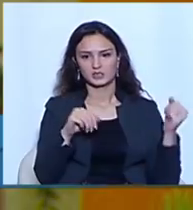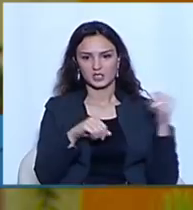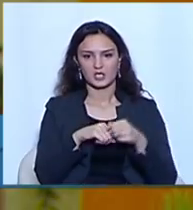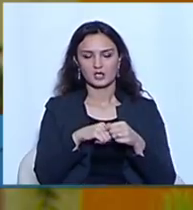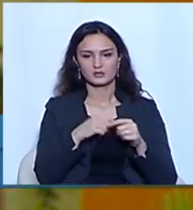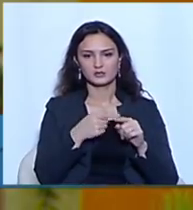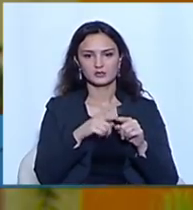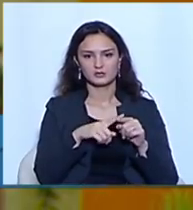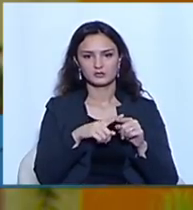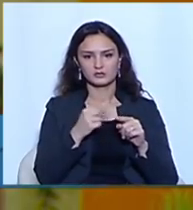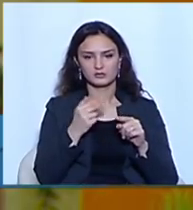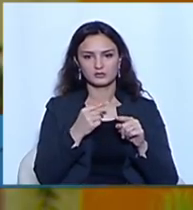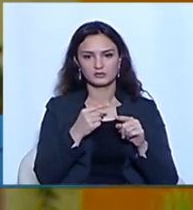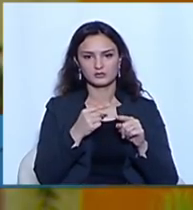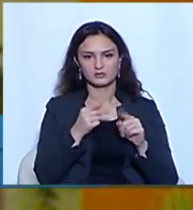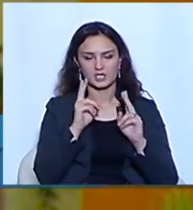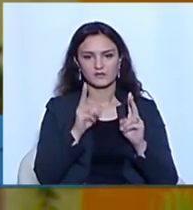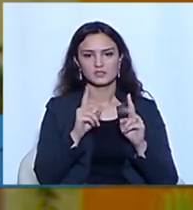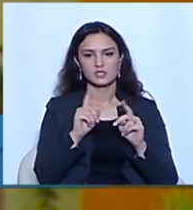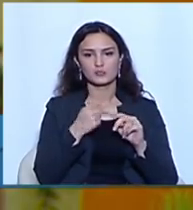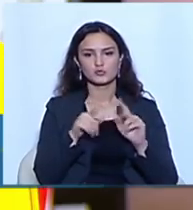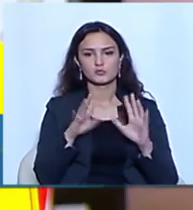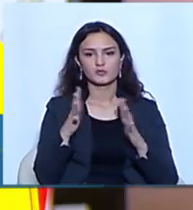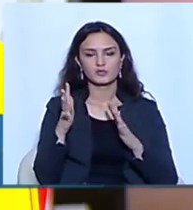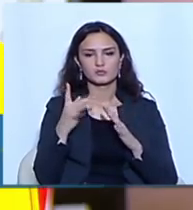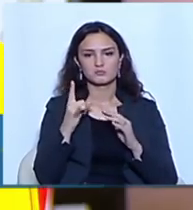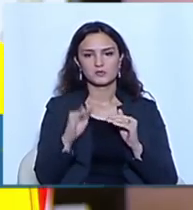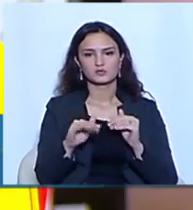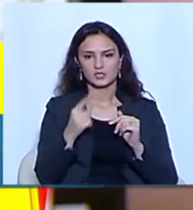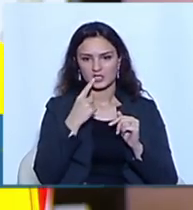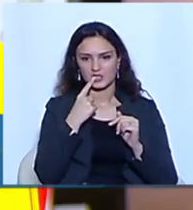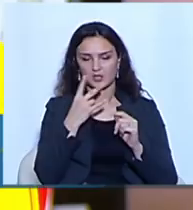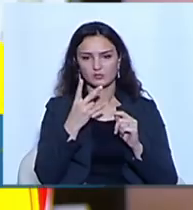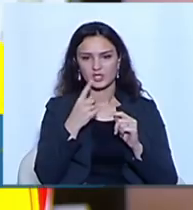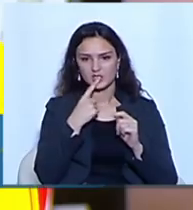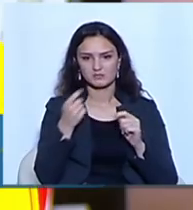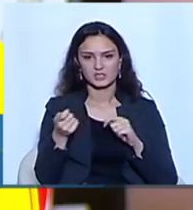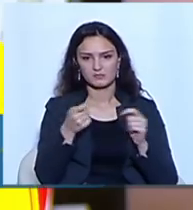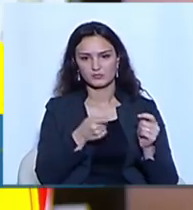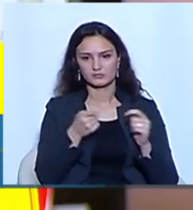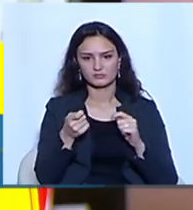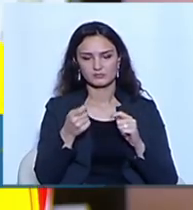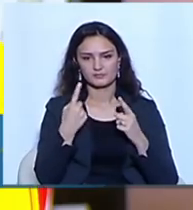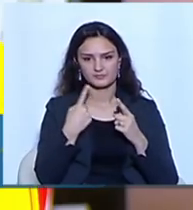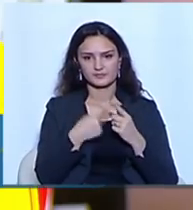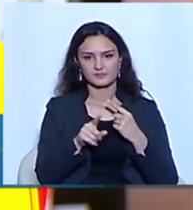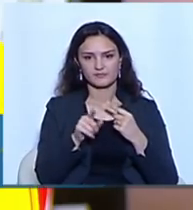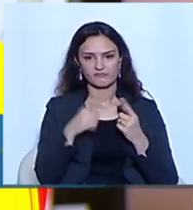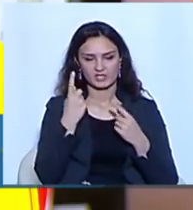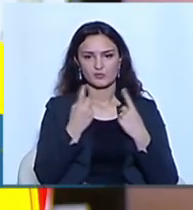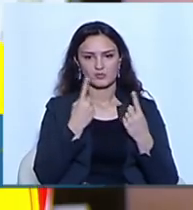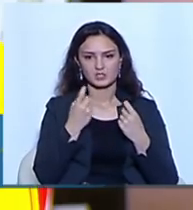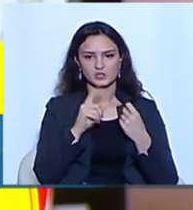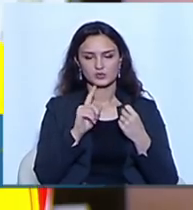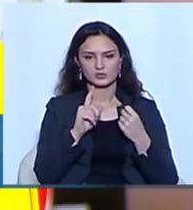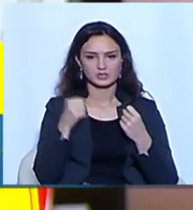დაარტყი და კიდევ აი ნუ არ ვიცი ამ შემთხვევაში აი ბავშვმა ენა უნდა მოიტენის მიტანა, მე ვიგებ სხვა ინფორმაციებით